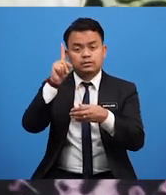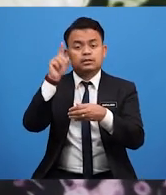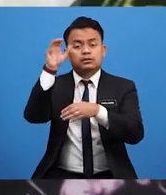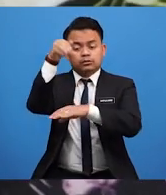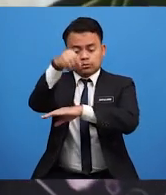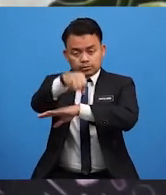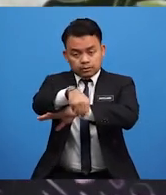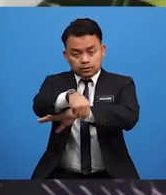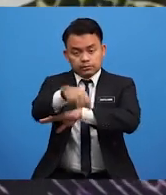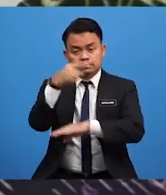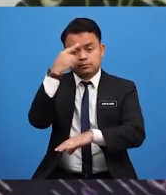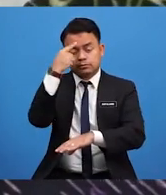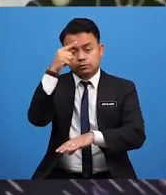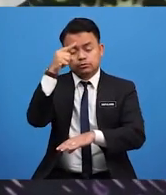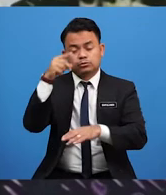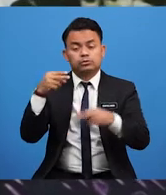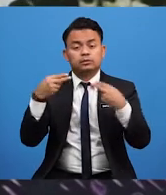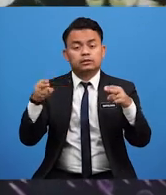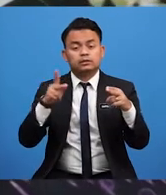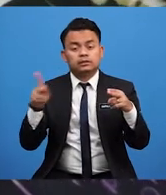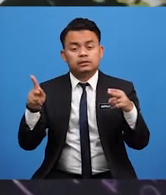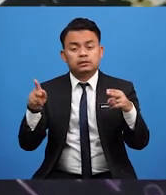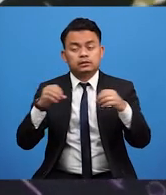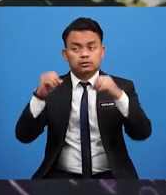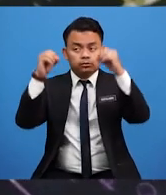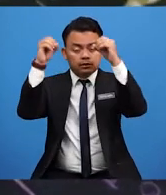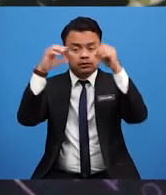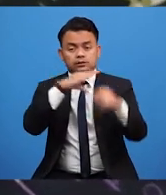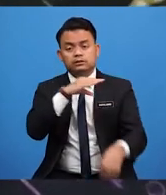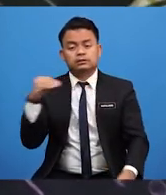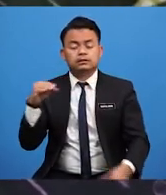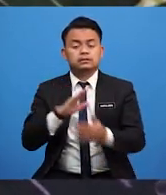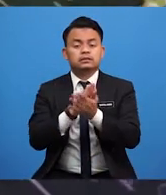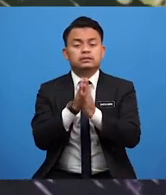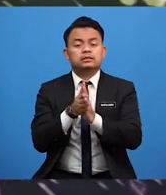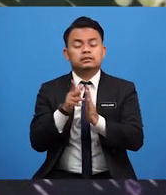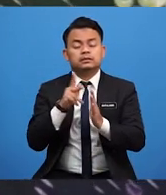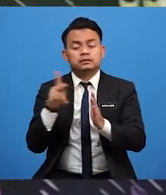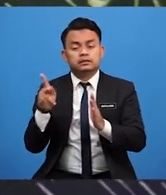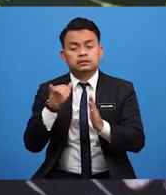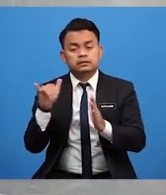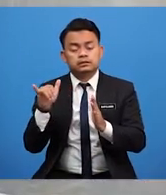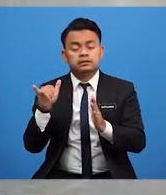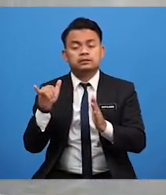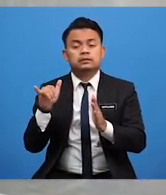untuk menghilangkan gelombang udara dan menjadikannya lebih sebati.